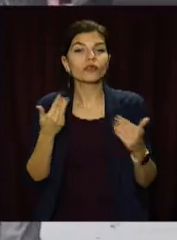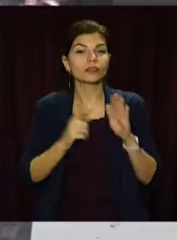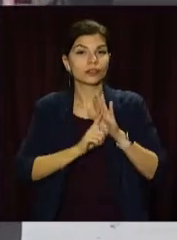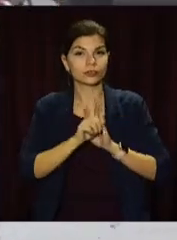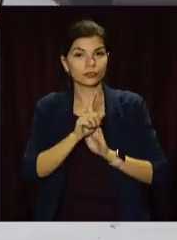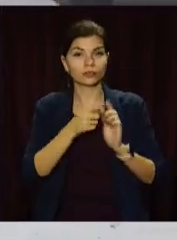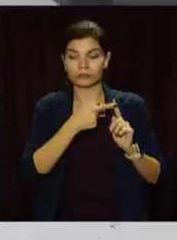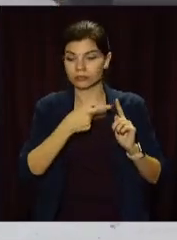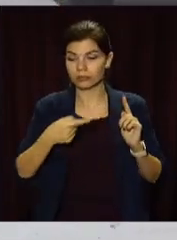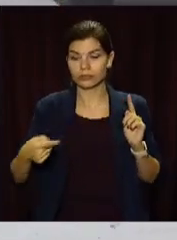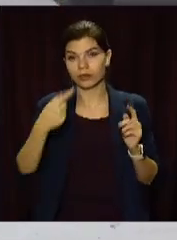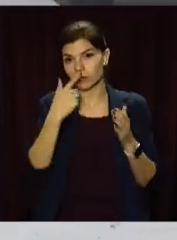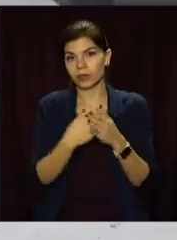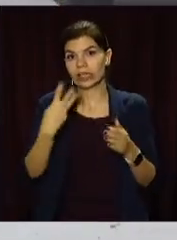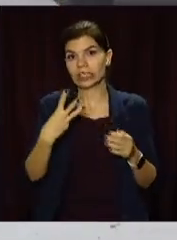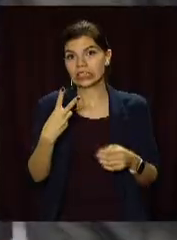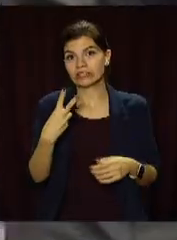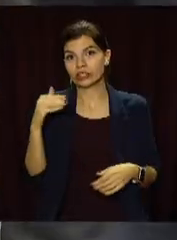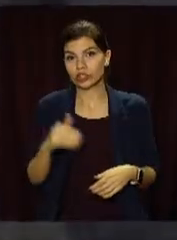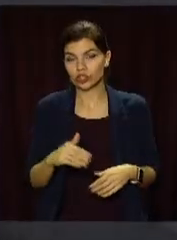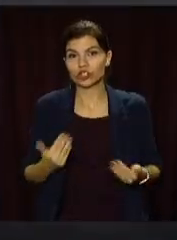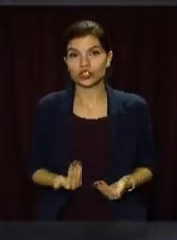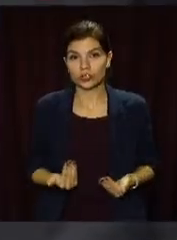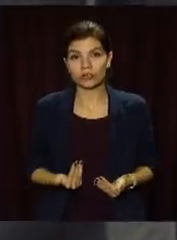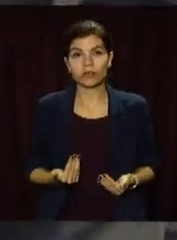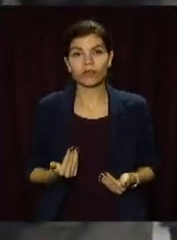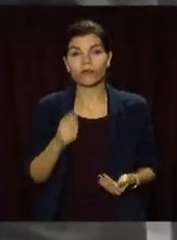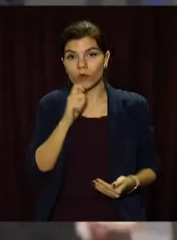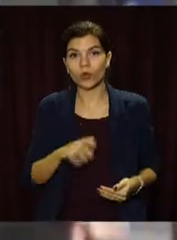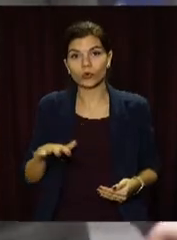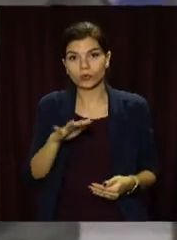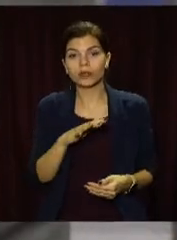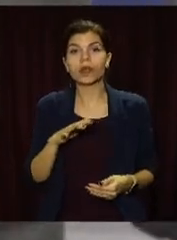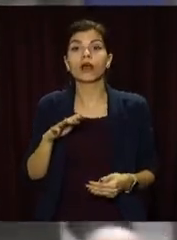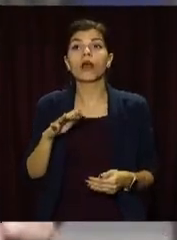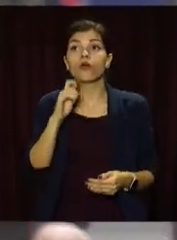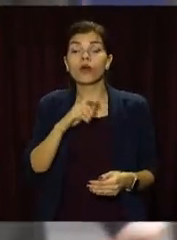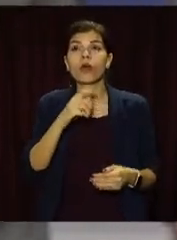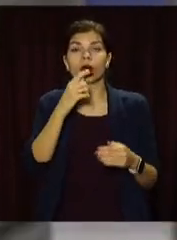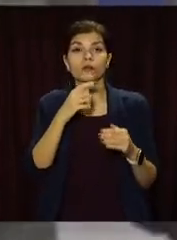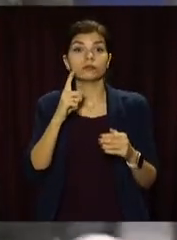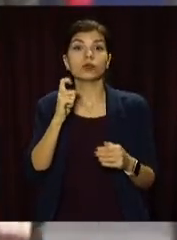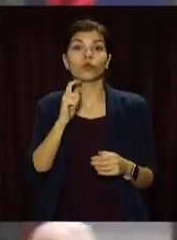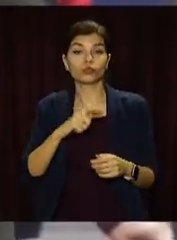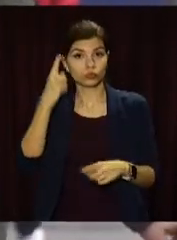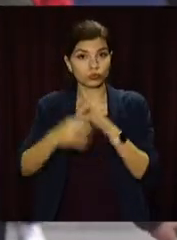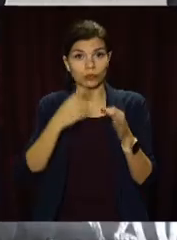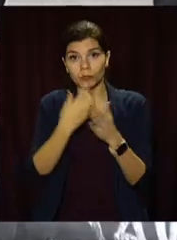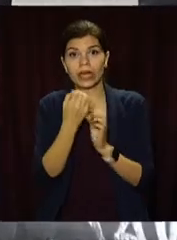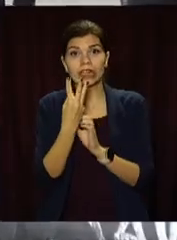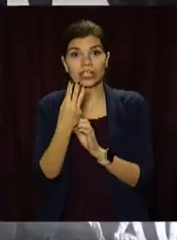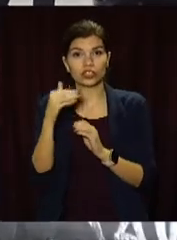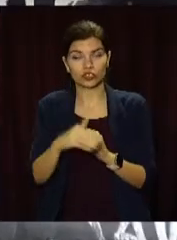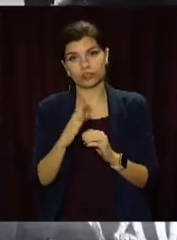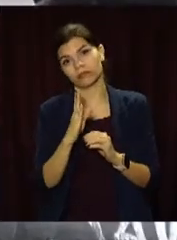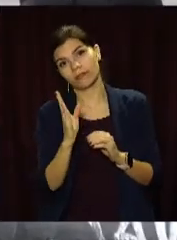пандемії в регіоні занедужали майже 32 тисячі мешканців. В Україні за попередню добу понад 13 800 хворих на